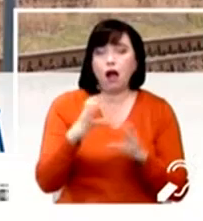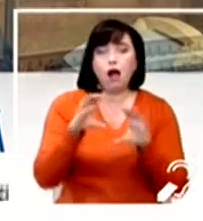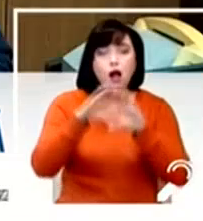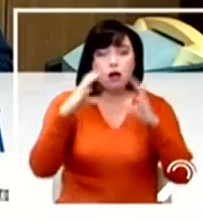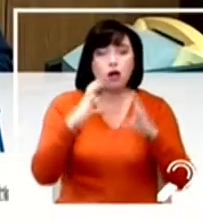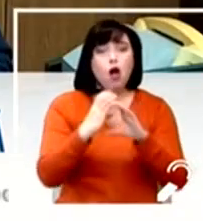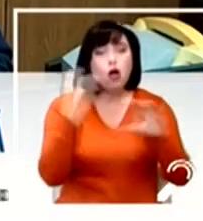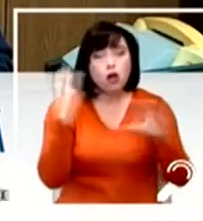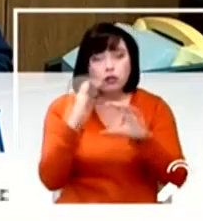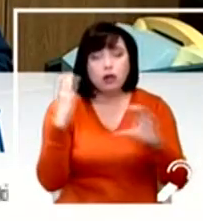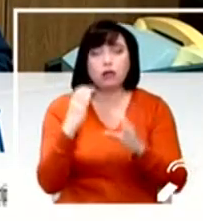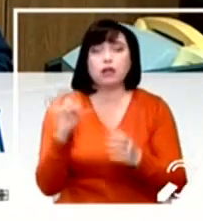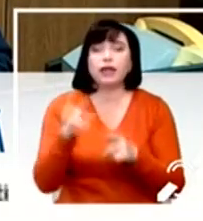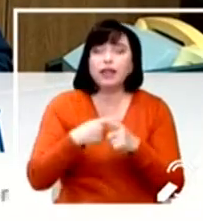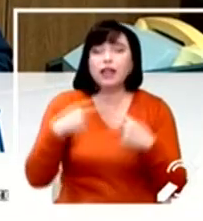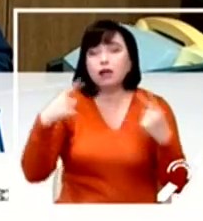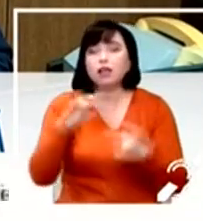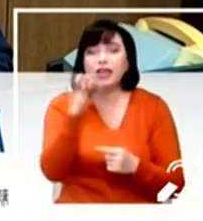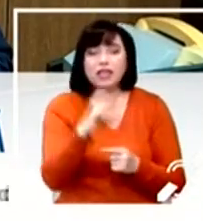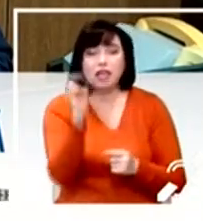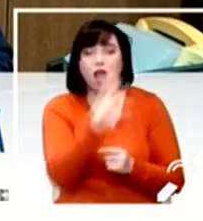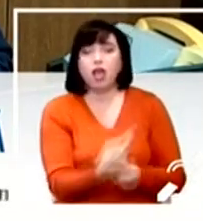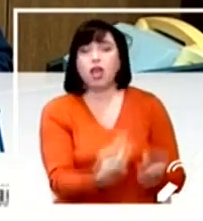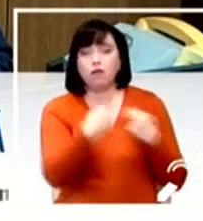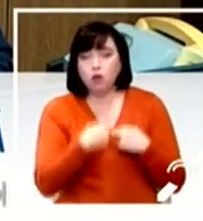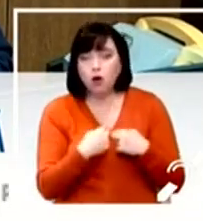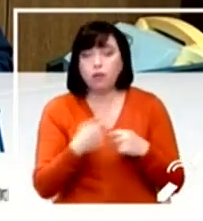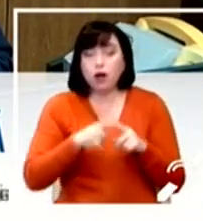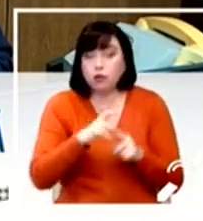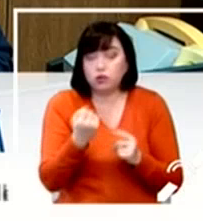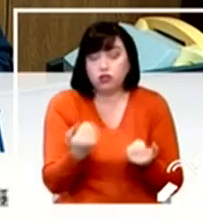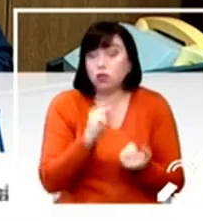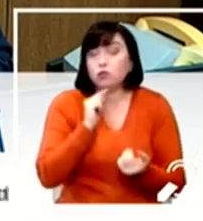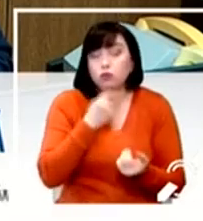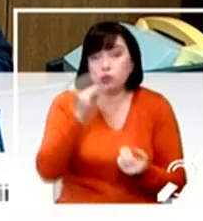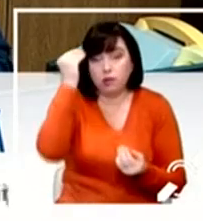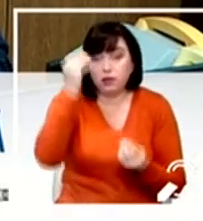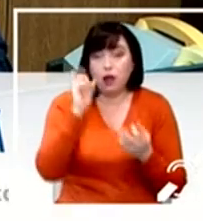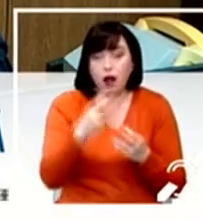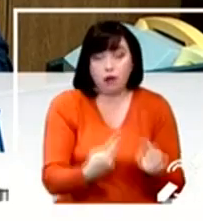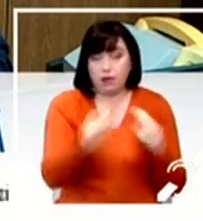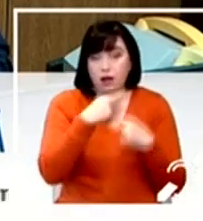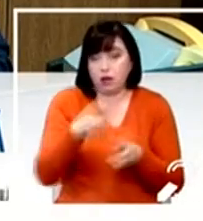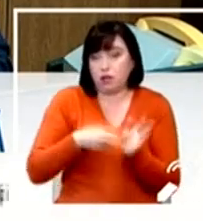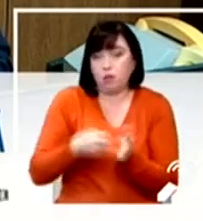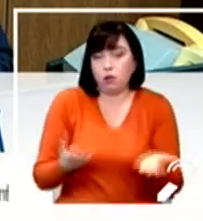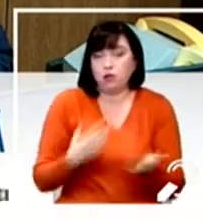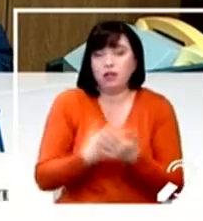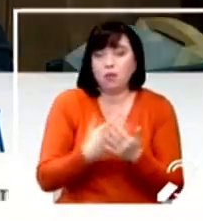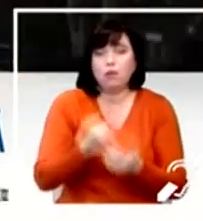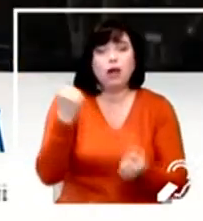și alte mărfuri care ar putea veni din Europa, care acum e greu de imaginat să vină cu tren. Cum ar